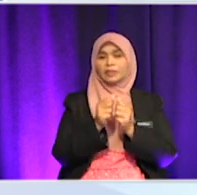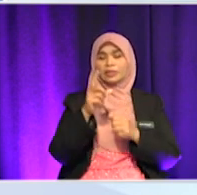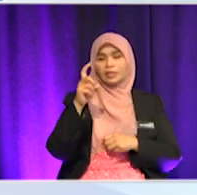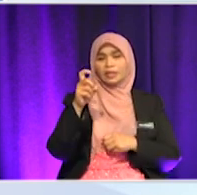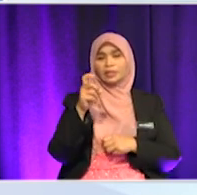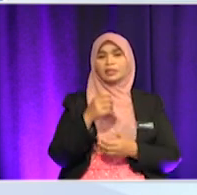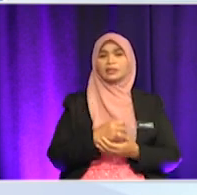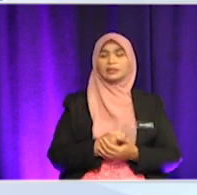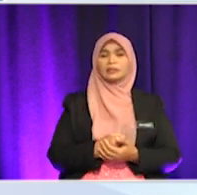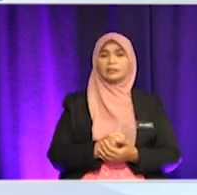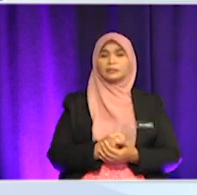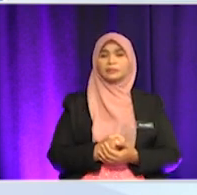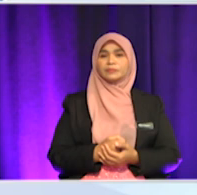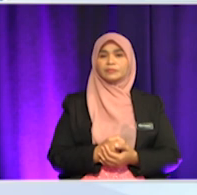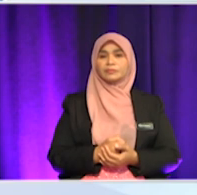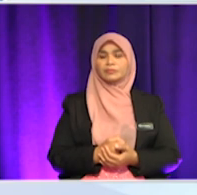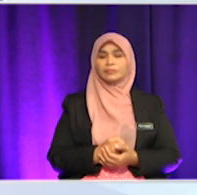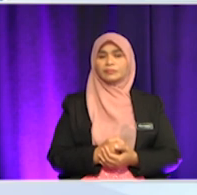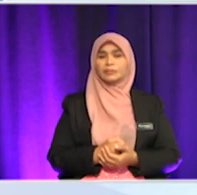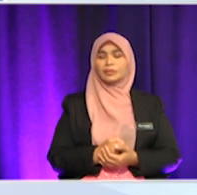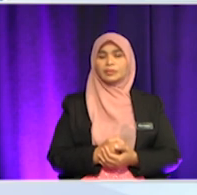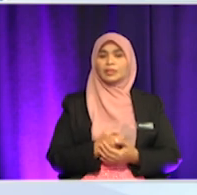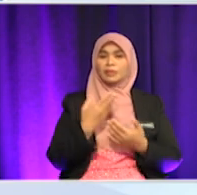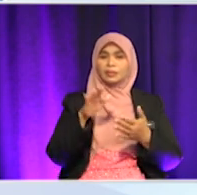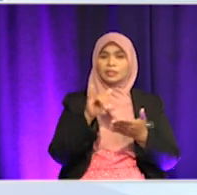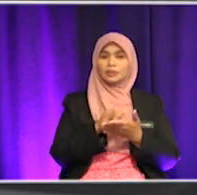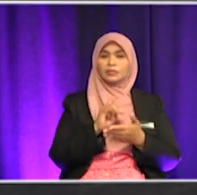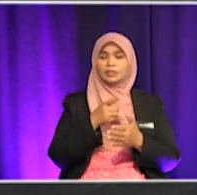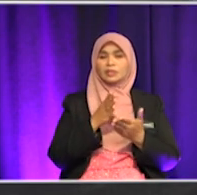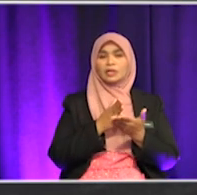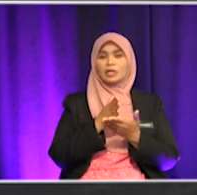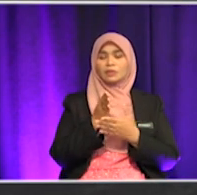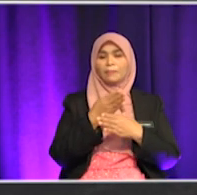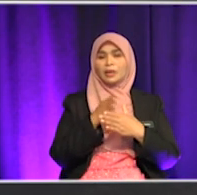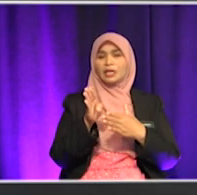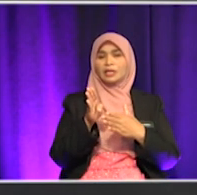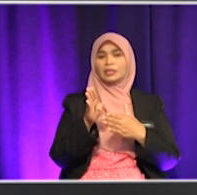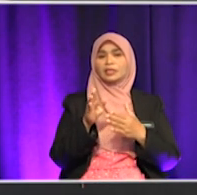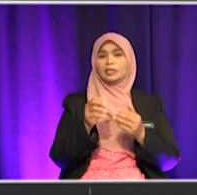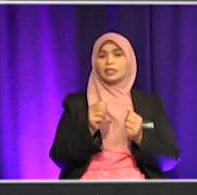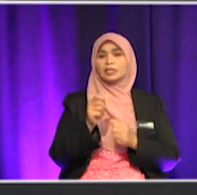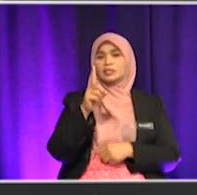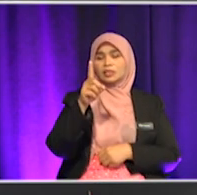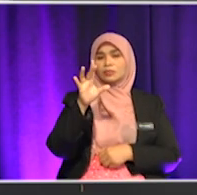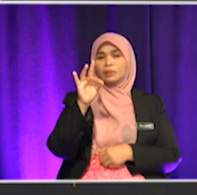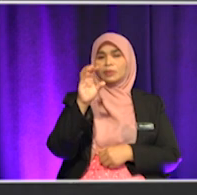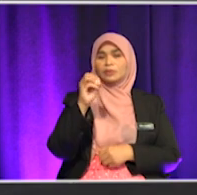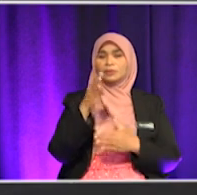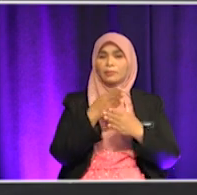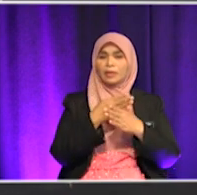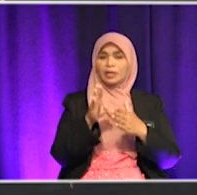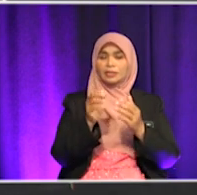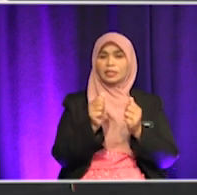sama macam Nasrullah buat tadi. Betul. Ya Ifan. Okey, kemudian kita terus bahagikan nilai 180 kita bahagikan